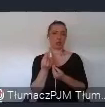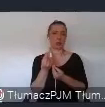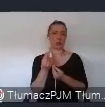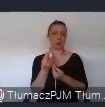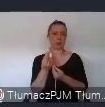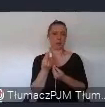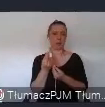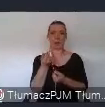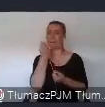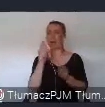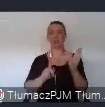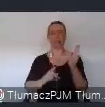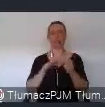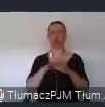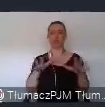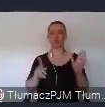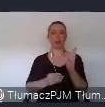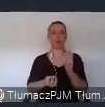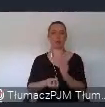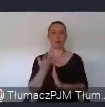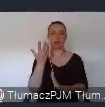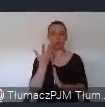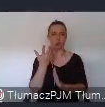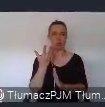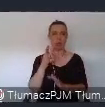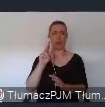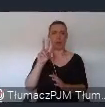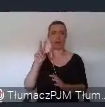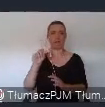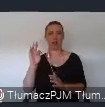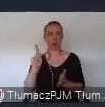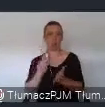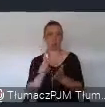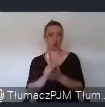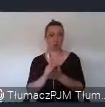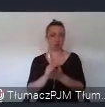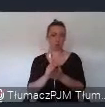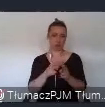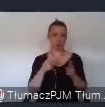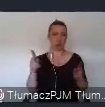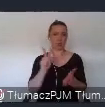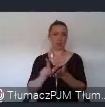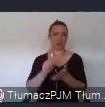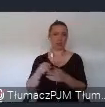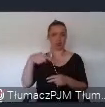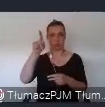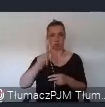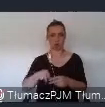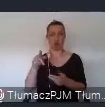Drastyczny skok wartości uprawnień do emisji CO2, który odbył się w ostatnich 12 miesiącach, właściwie